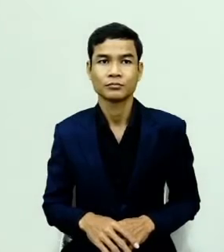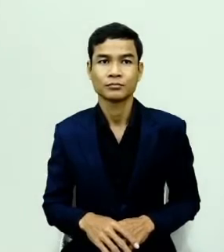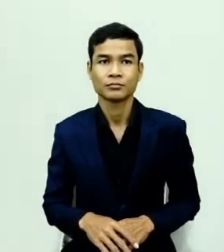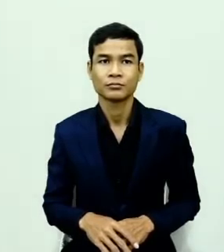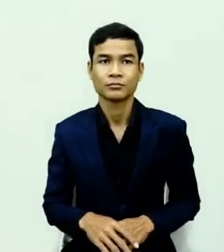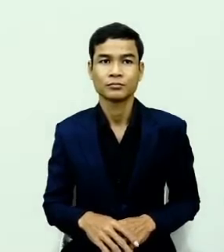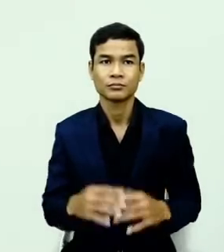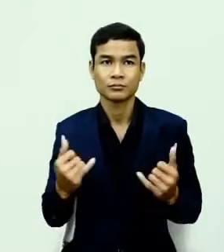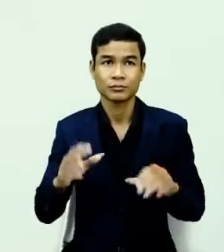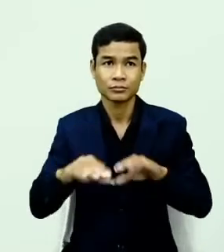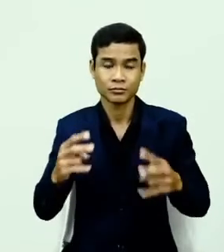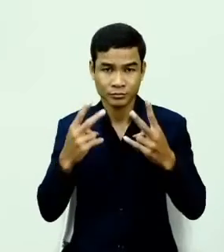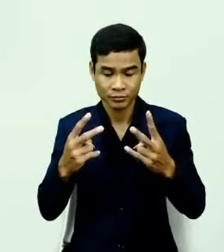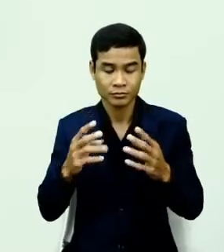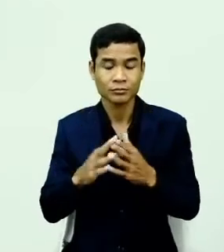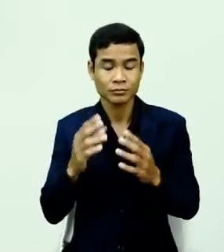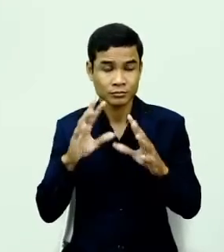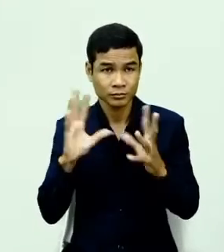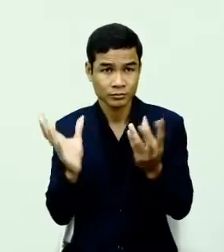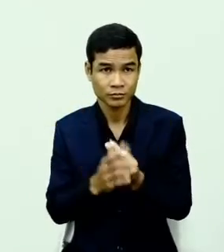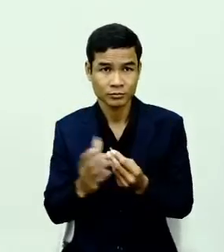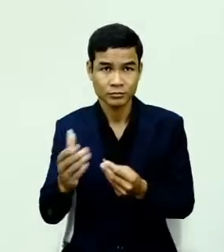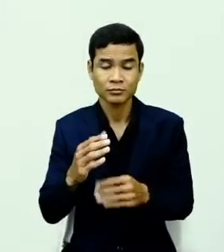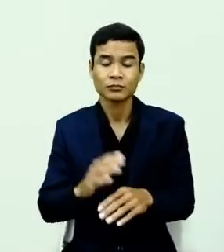អានេះកូនផ្ទៀងផ្ទាត់ទាំងអស់គ្នា